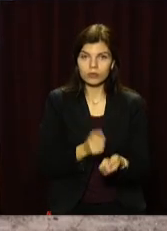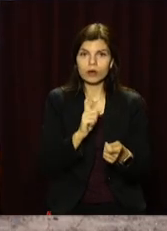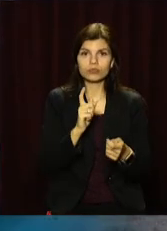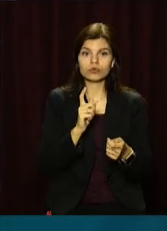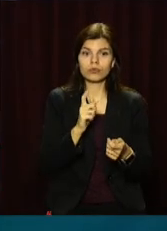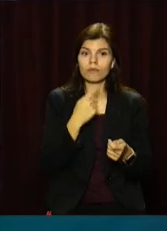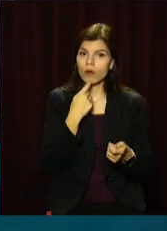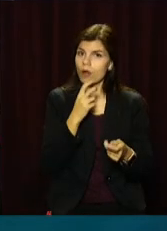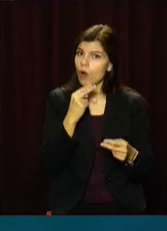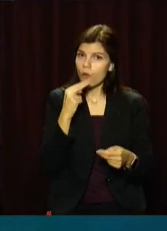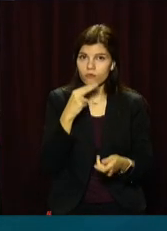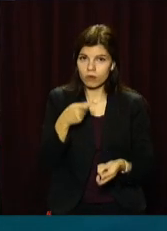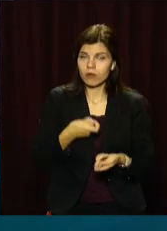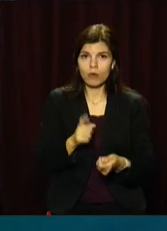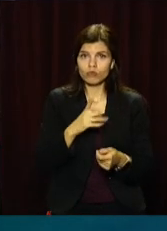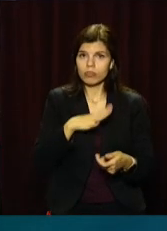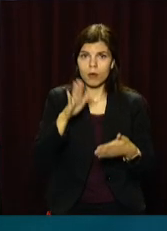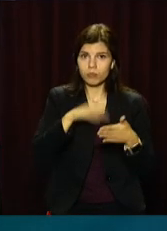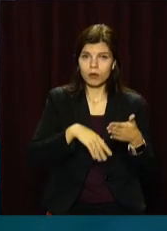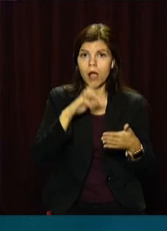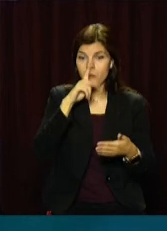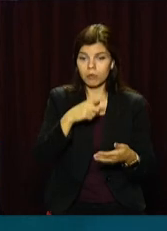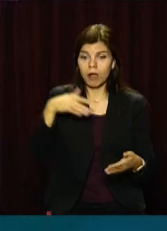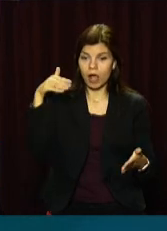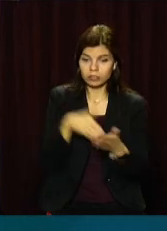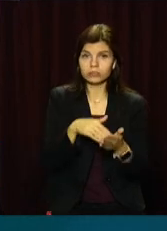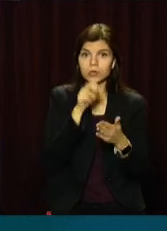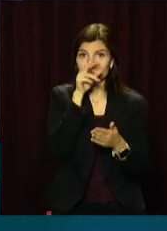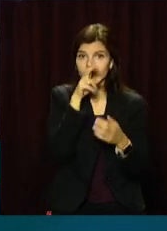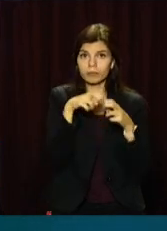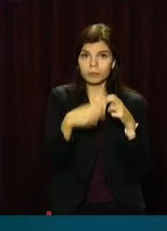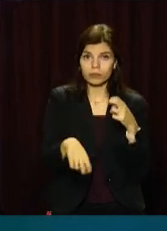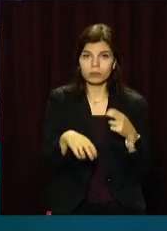дуже уважно, щоб не пропускати жодних артефактів, тому що